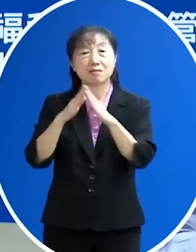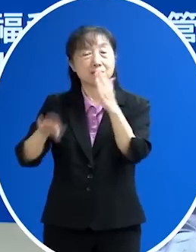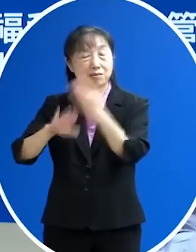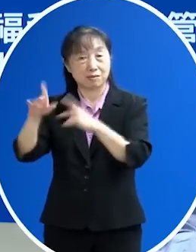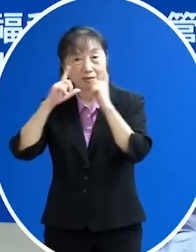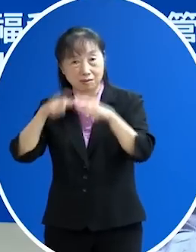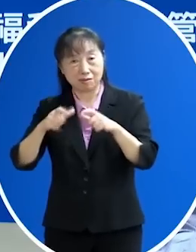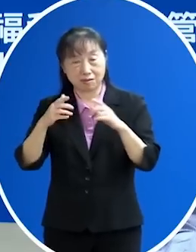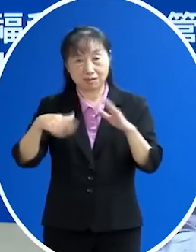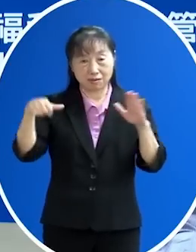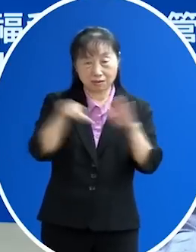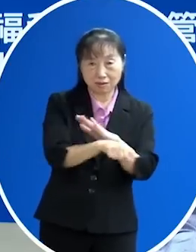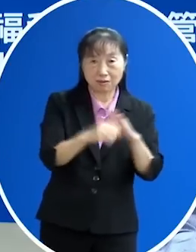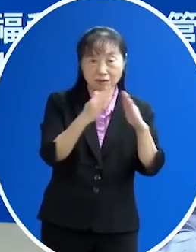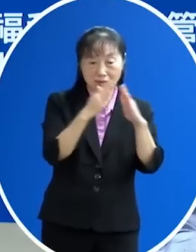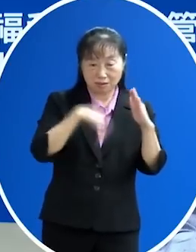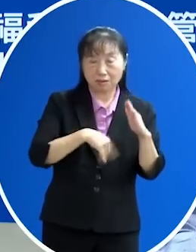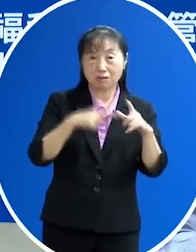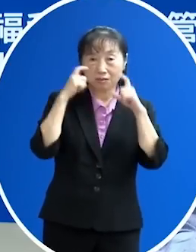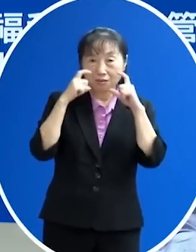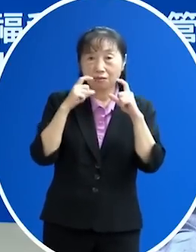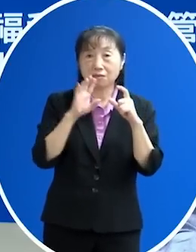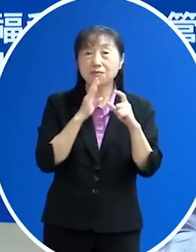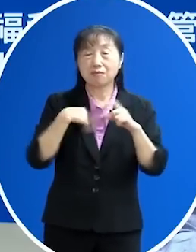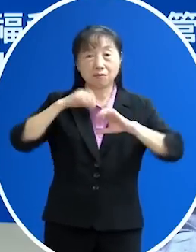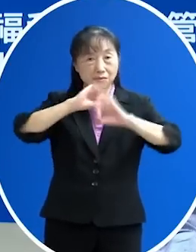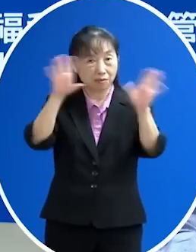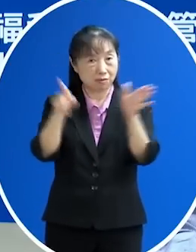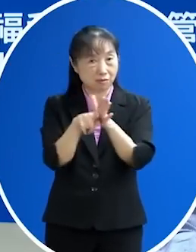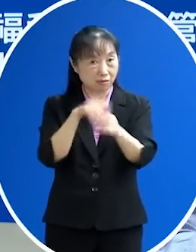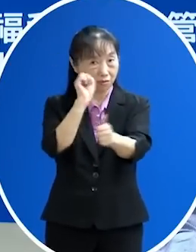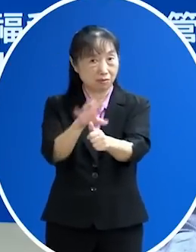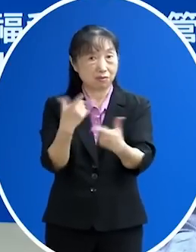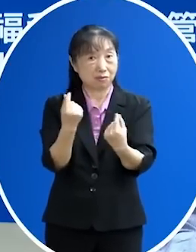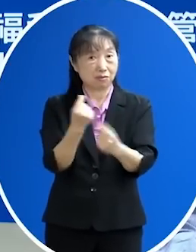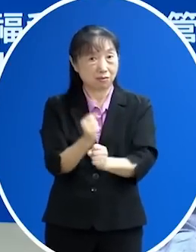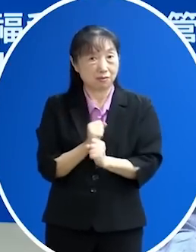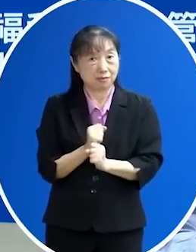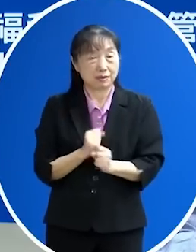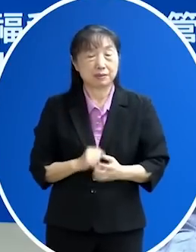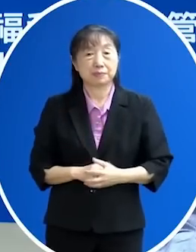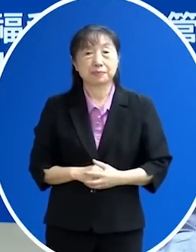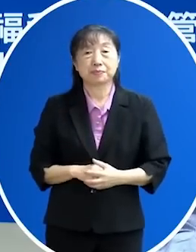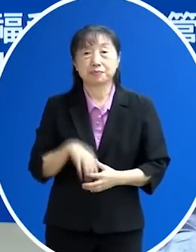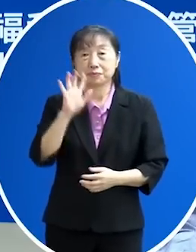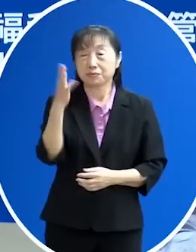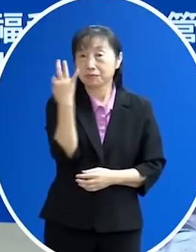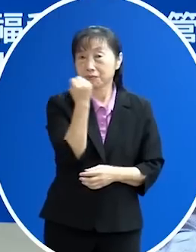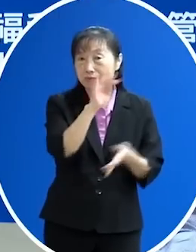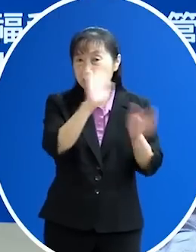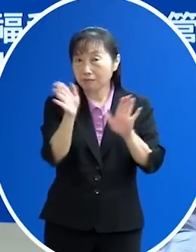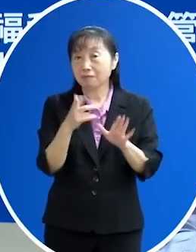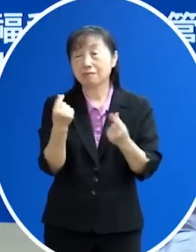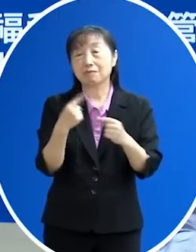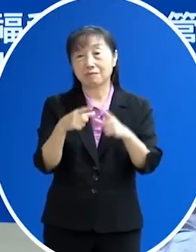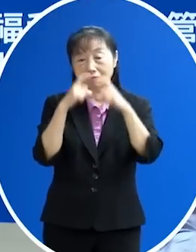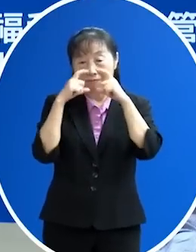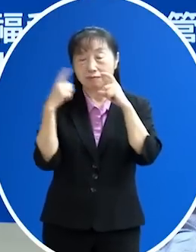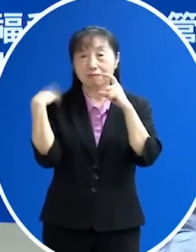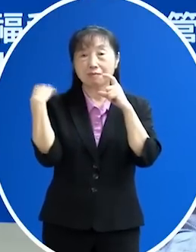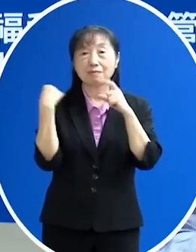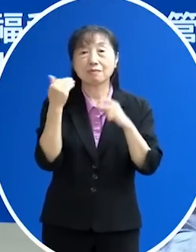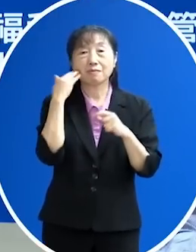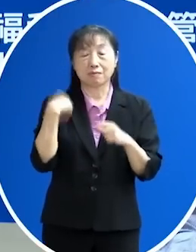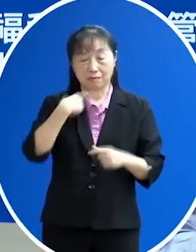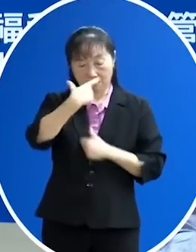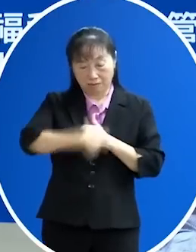罩，那室内来戴。但是我们也在宣布的时候就有提醒，那有几个情况我们建议还是要戴。第一个就是